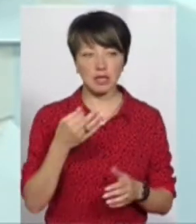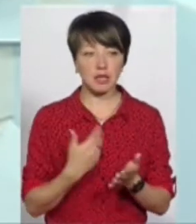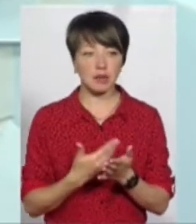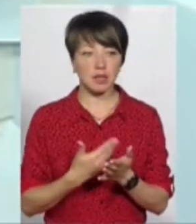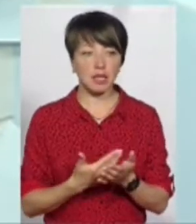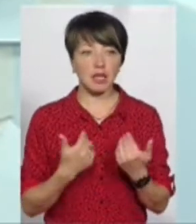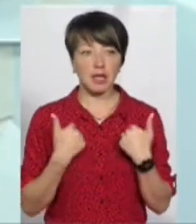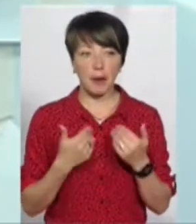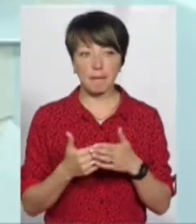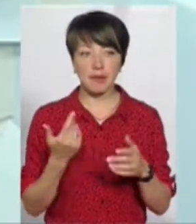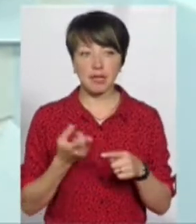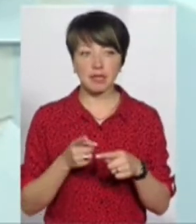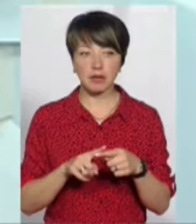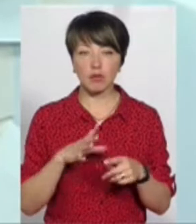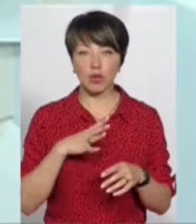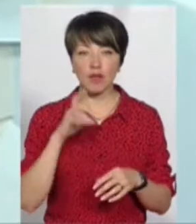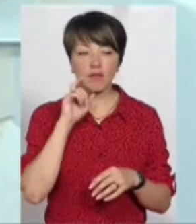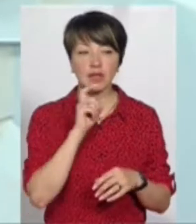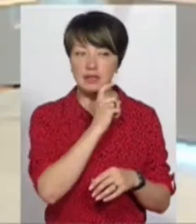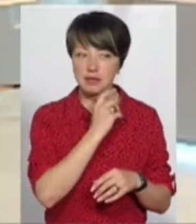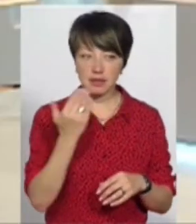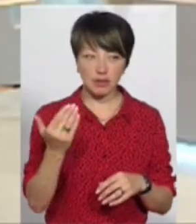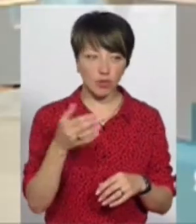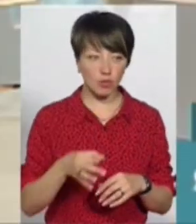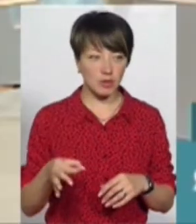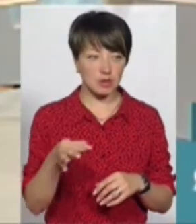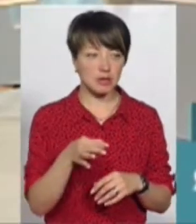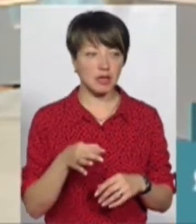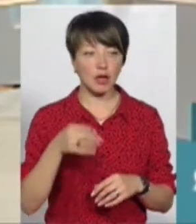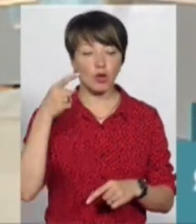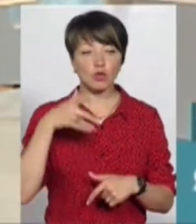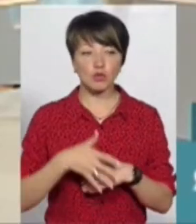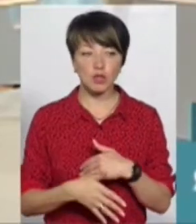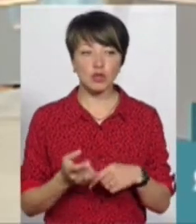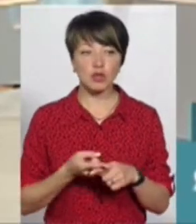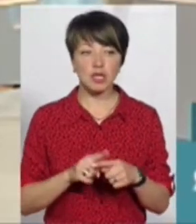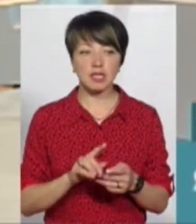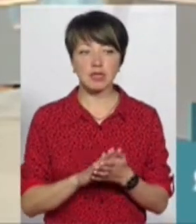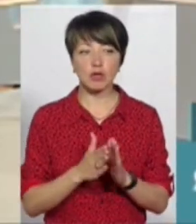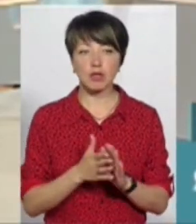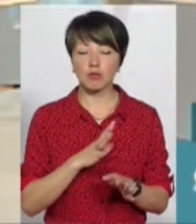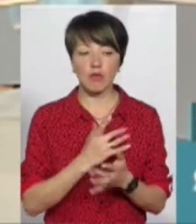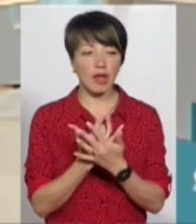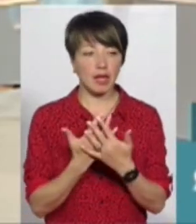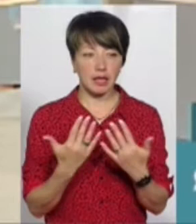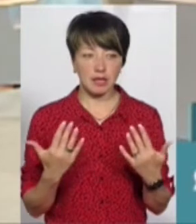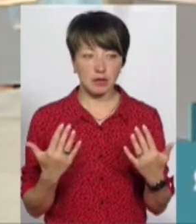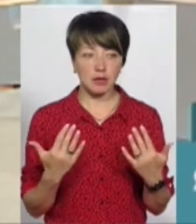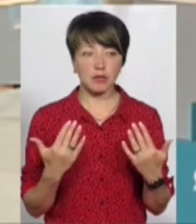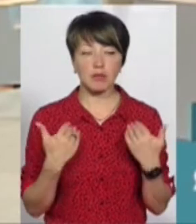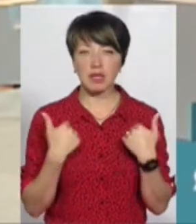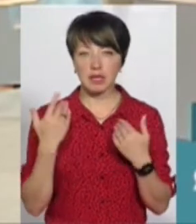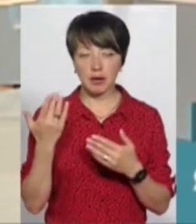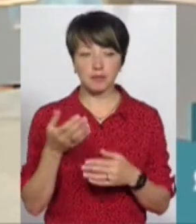наприклад, я перед тим побувала в сусідній Вінницькій області, і розуміючи, що ця ситуація буває різною, мені